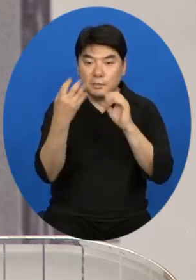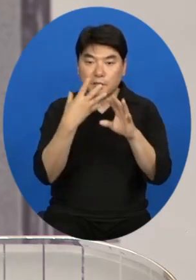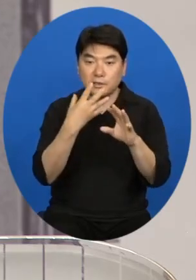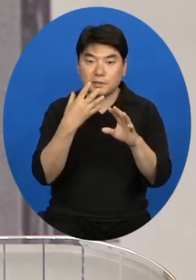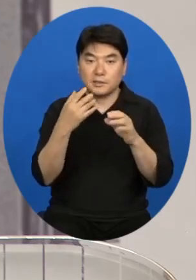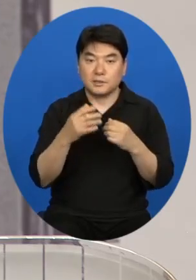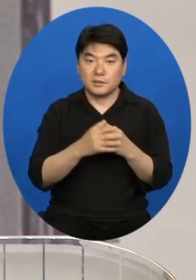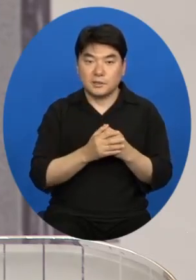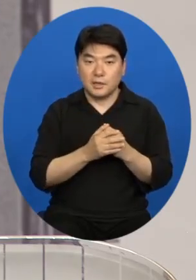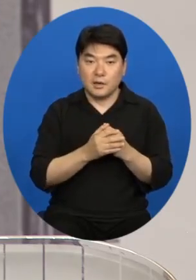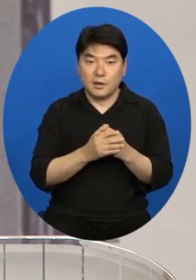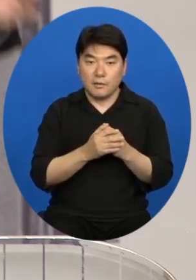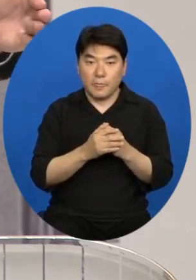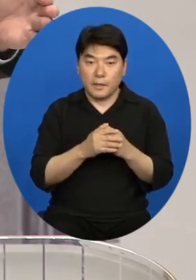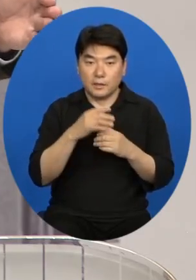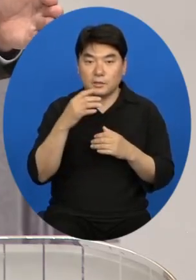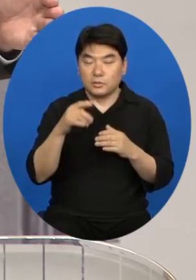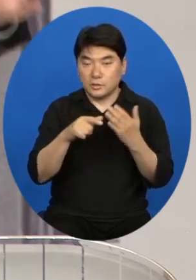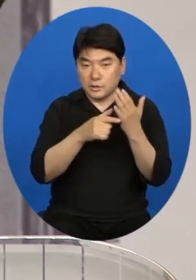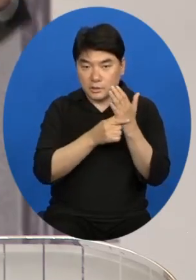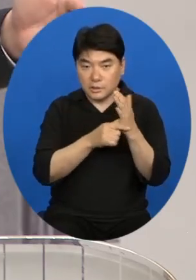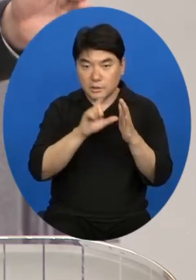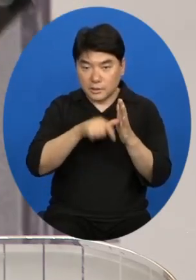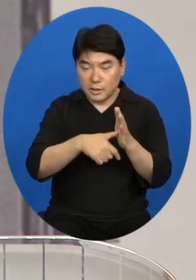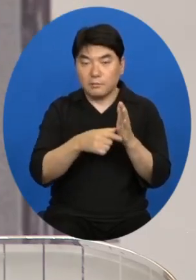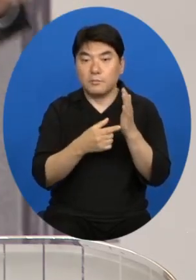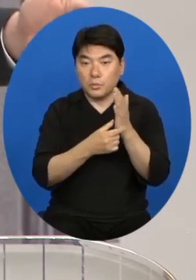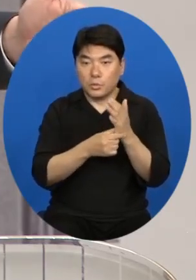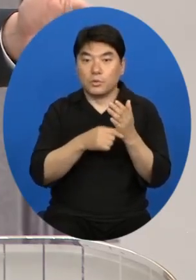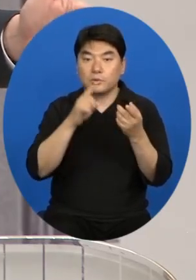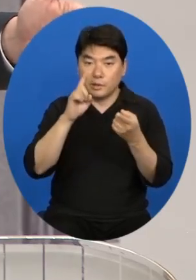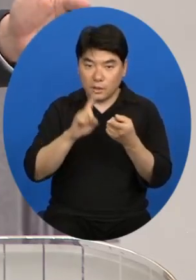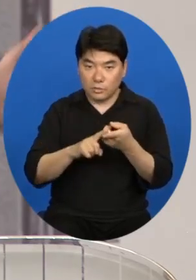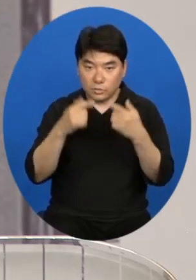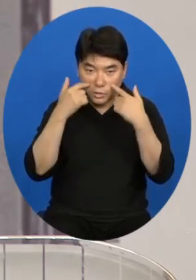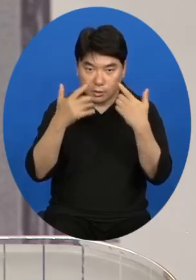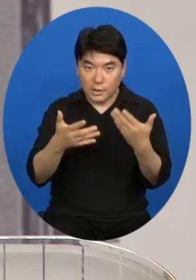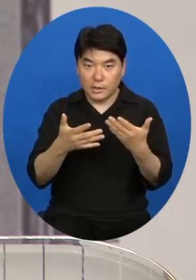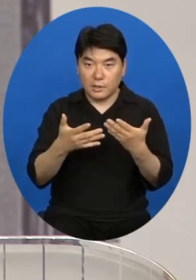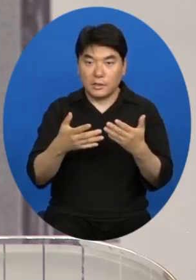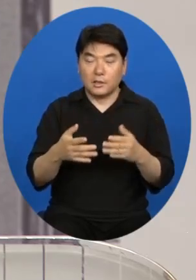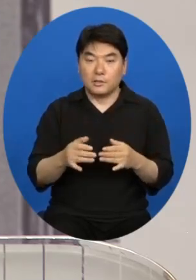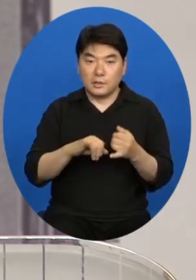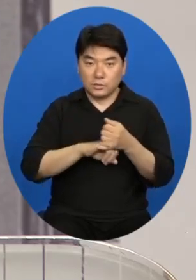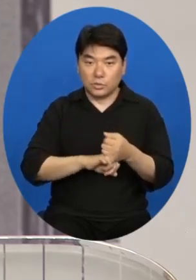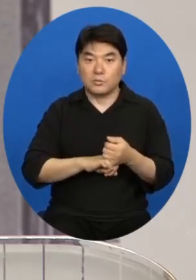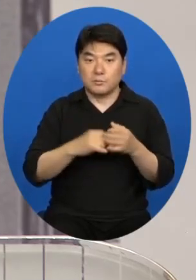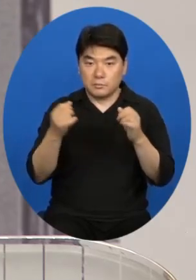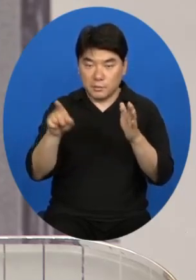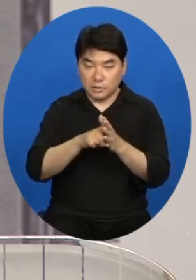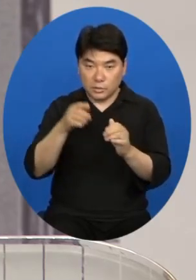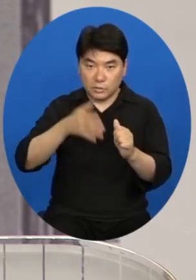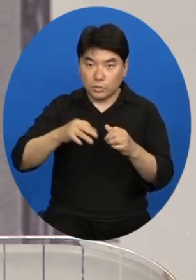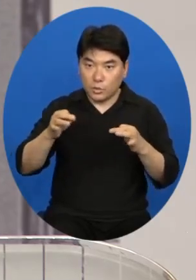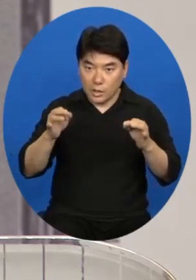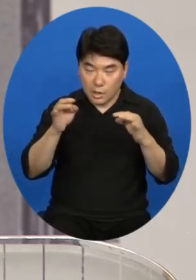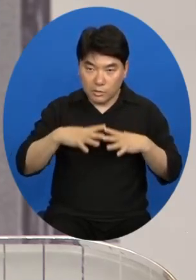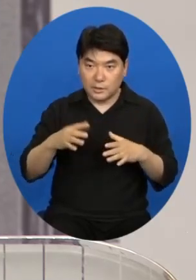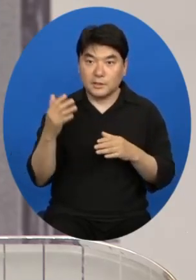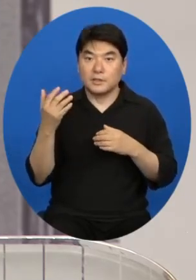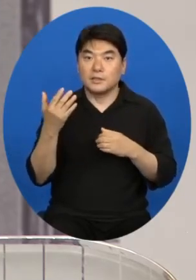구속의 시간표에 따라서 정확하게 이루신 하나님의 약속인 줄을 믿으시길 축복합니다. 이 놀라운 응답과